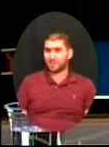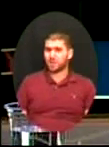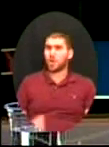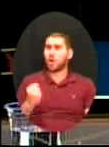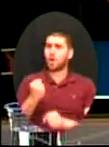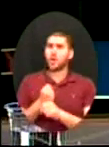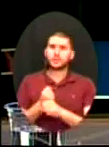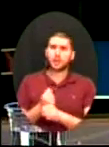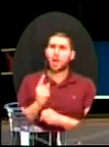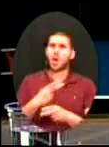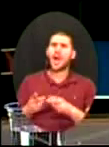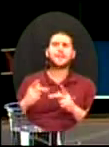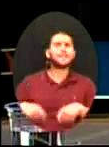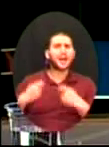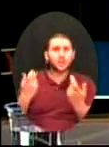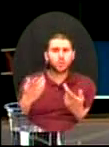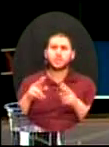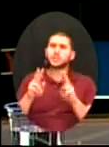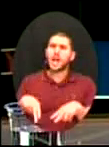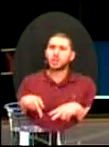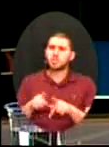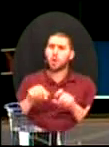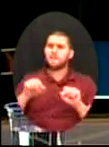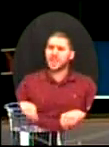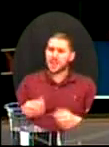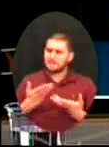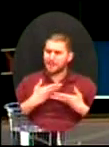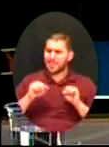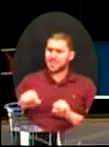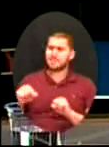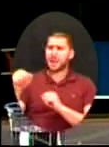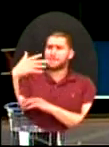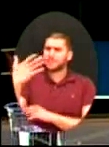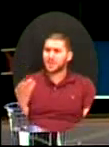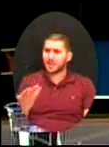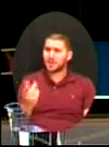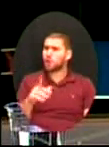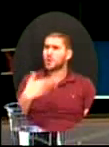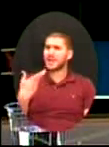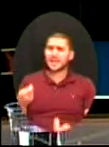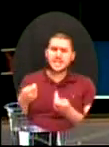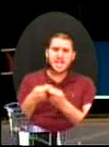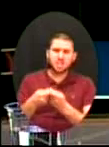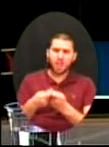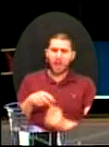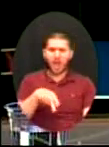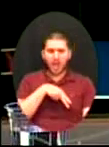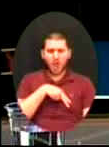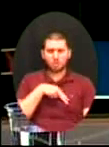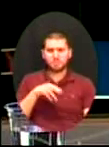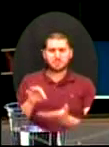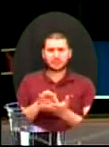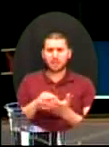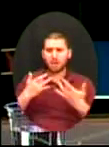שעוסק, לאו דווקא בחינוך, שיש לו את המנדט, מקבל אפילו תמיכה מהמדינה, שלא תהיה לו זיקה לאחריות של משרד